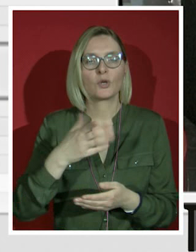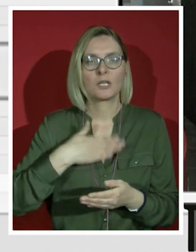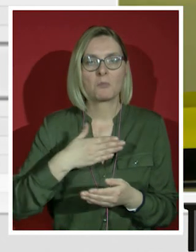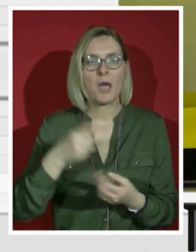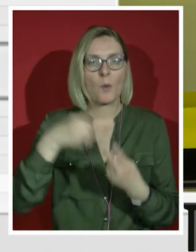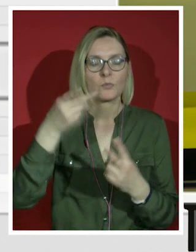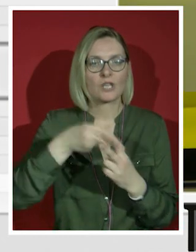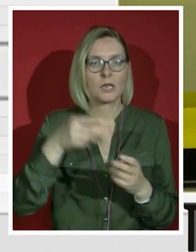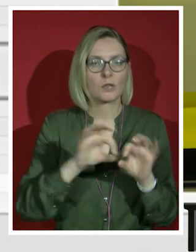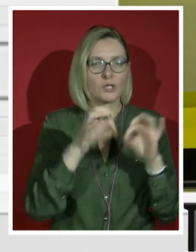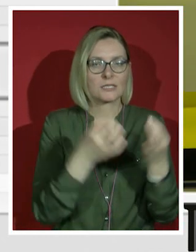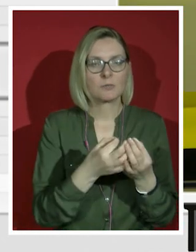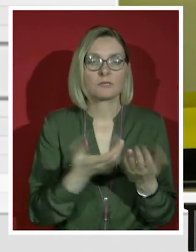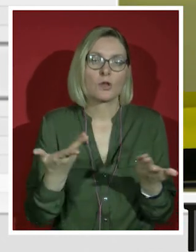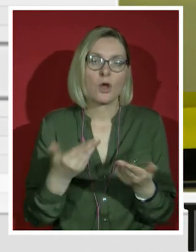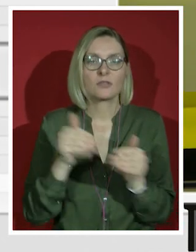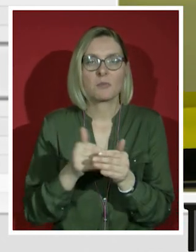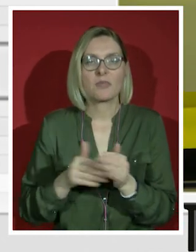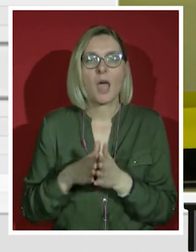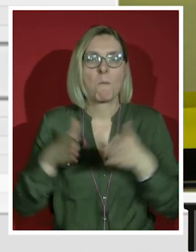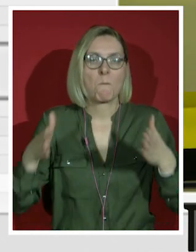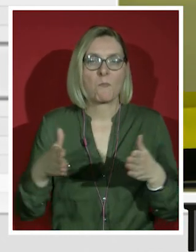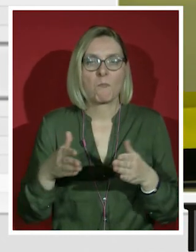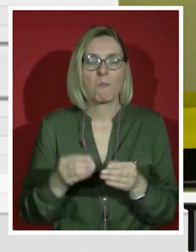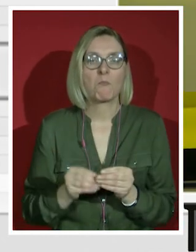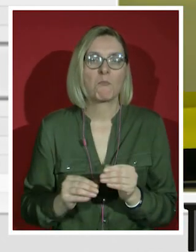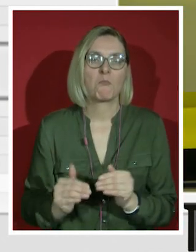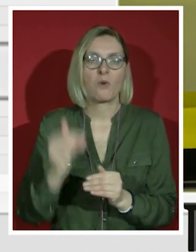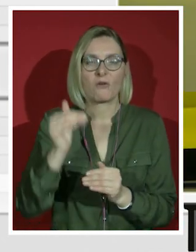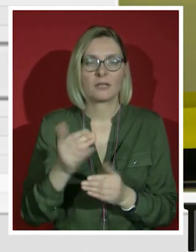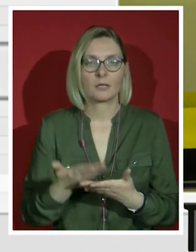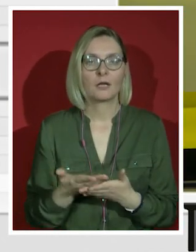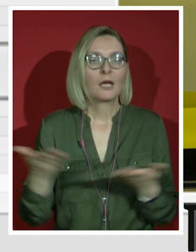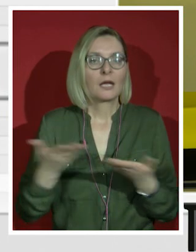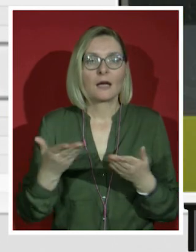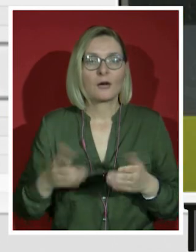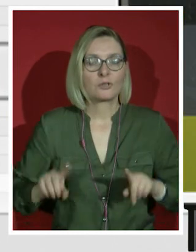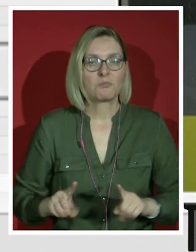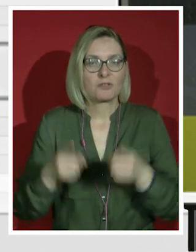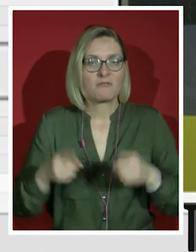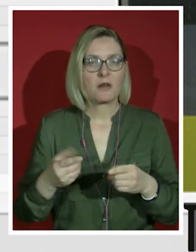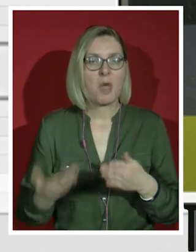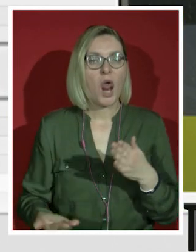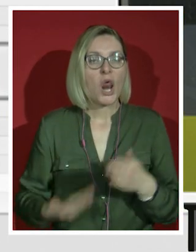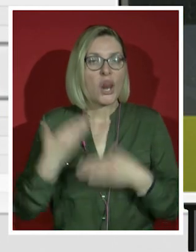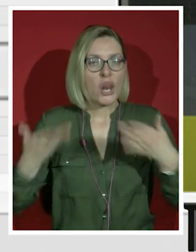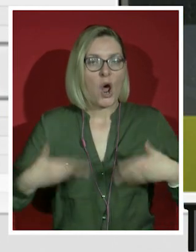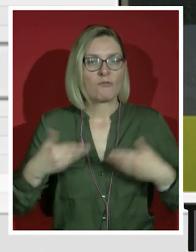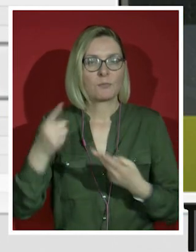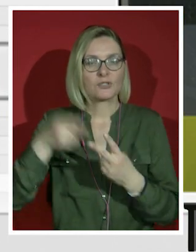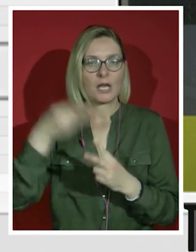семејство, меѓутоа би требало да е повеќе. Апсолутно. Како би ги стимулирале новите пчелари? Така, за да ги мотивираме да се занимаваат со